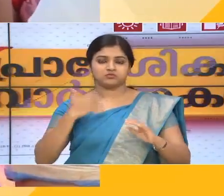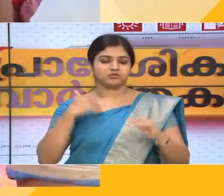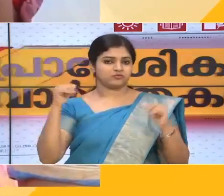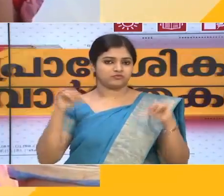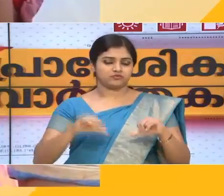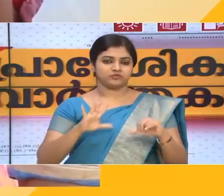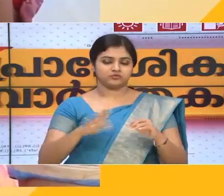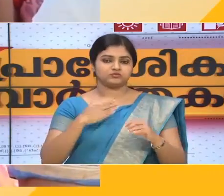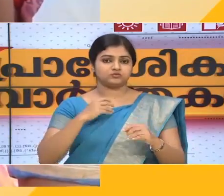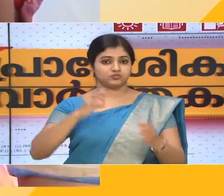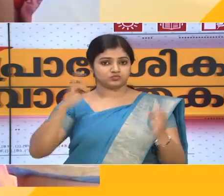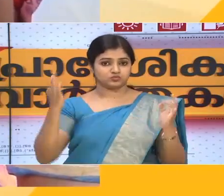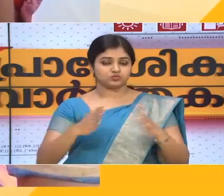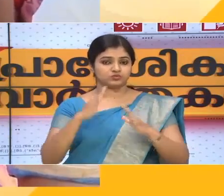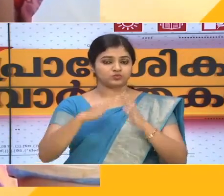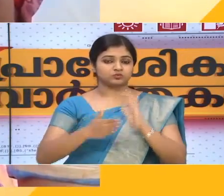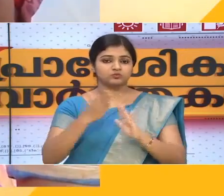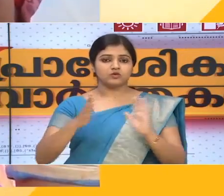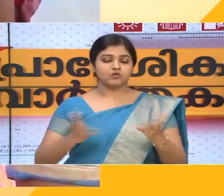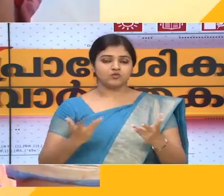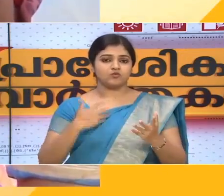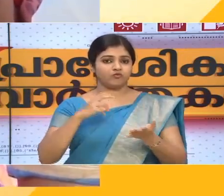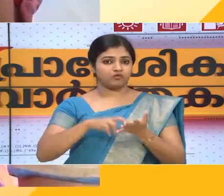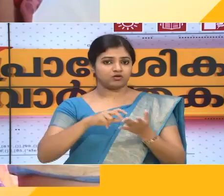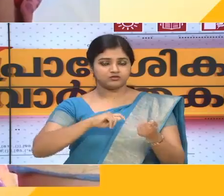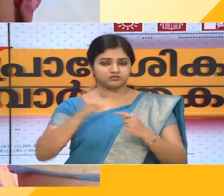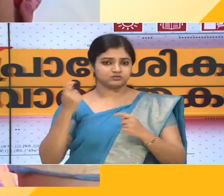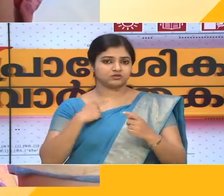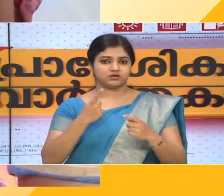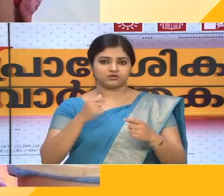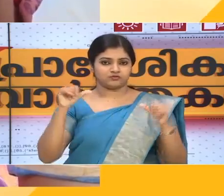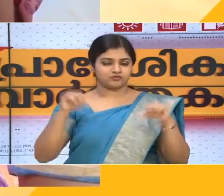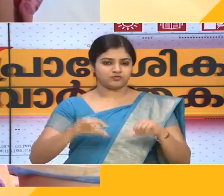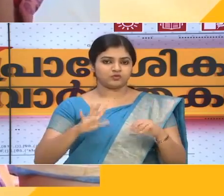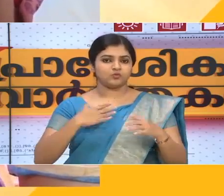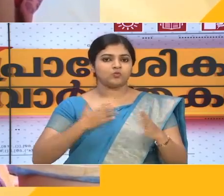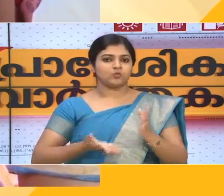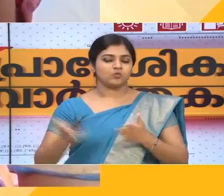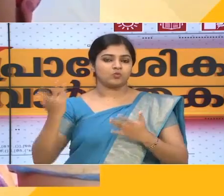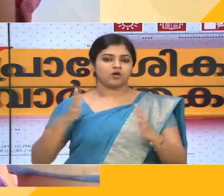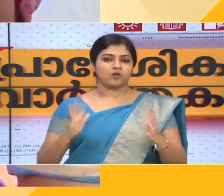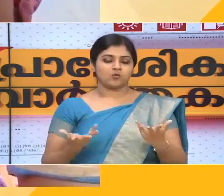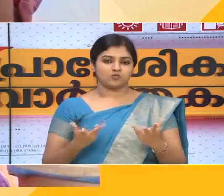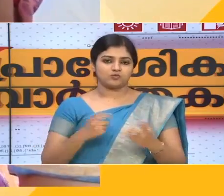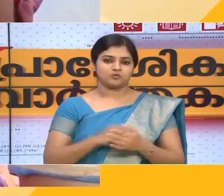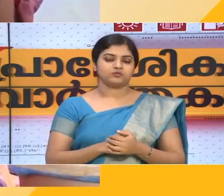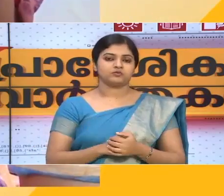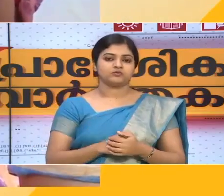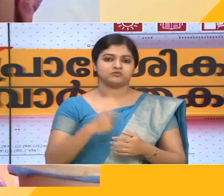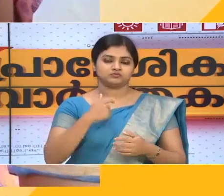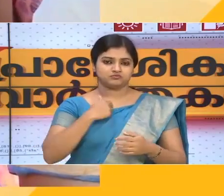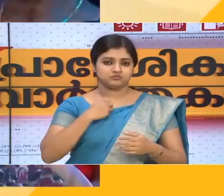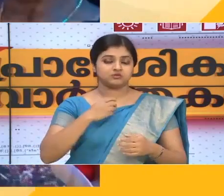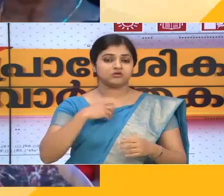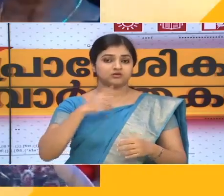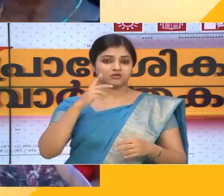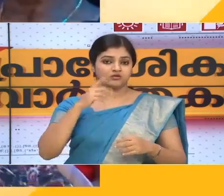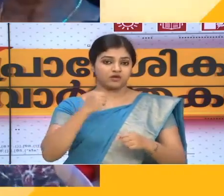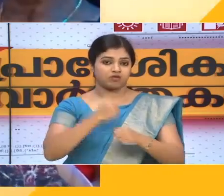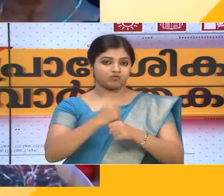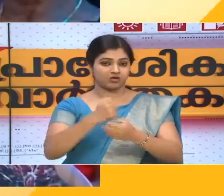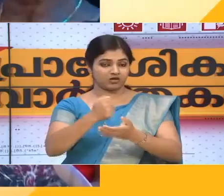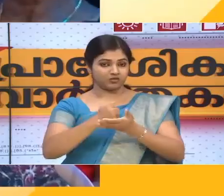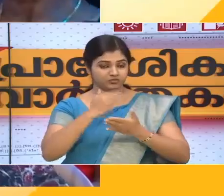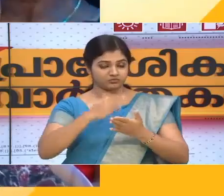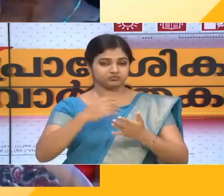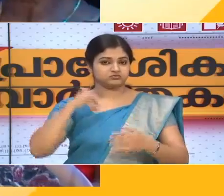സ്ഥലമില്ല. ഒരു വീടുണ്ടാക്കുന്ന നിവൃത്തിയില്ല, ഒരു വാടകയ്ക്ക് കിടക്കാൻ നിവൃത്തിയില്ല. പിന്നെ ഞങ്ങൾ എങ്ങോട്ട് പോകും? ഞങ്ങൾ അച്ഛൻ കാണണവരെ ഞങ്ങൾ സമരം ചെയ്യാൻ തീരുമാനിച്ചു. ഞങ്ങൾ